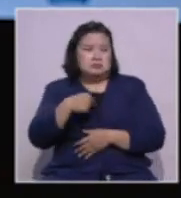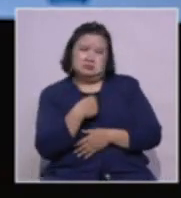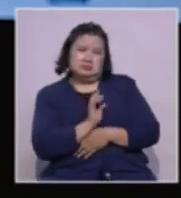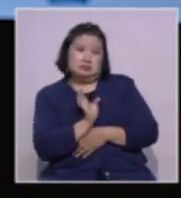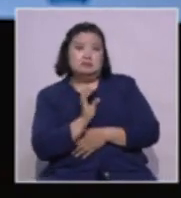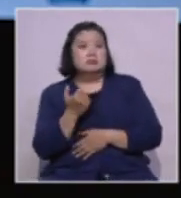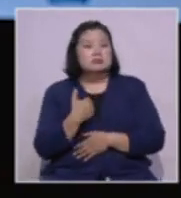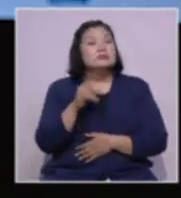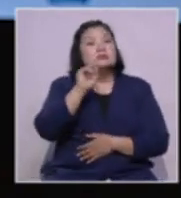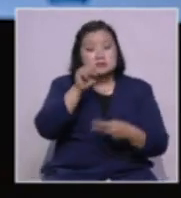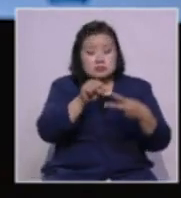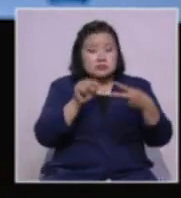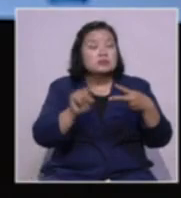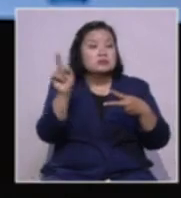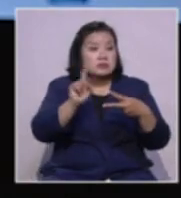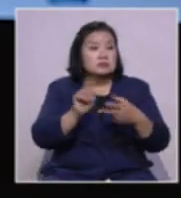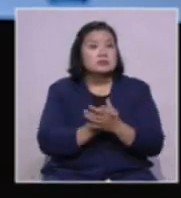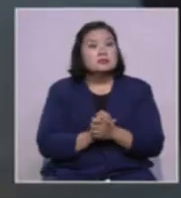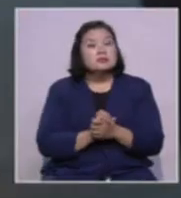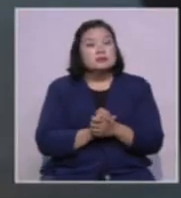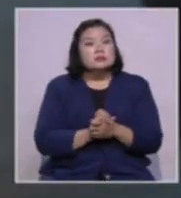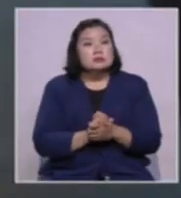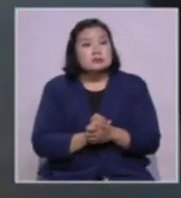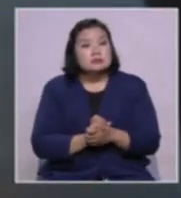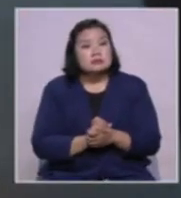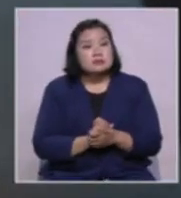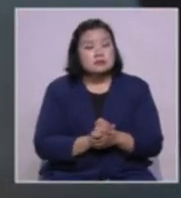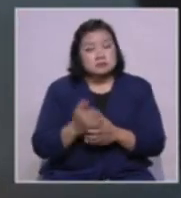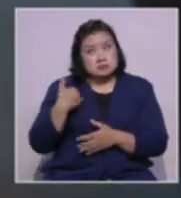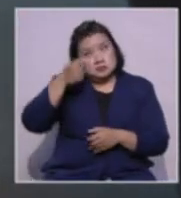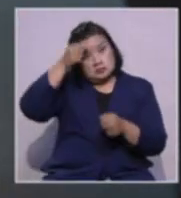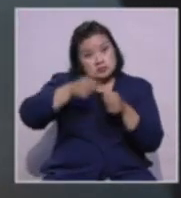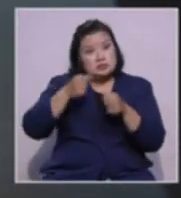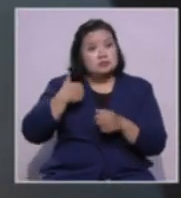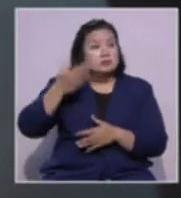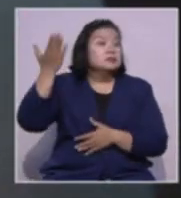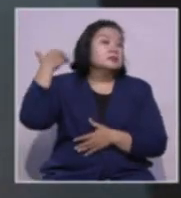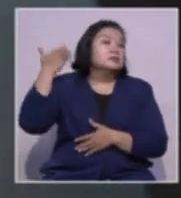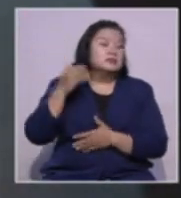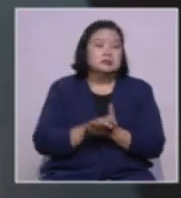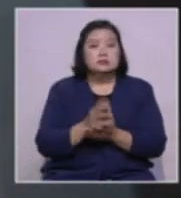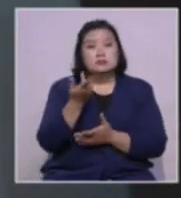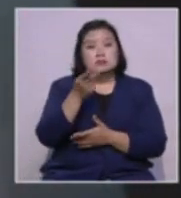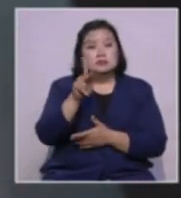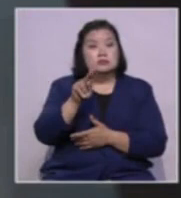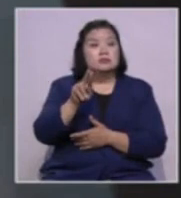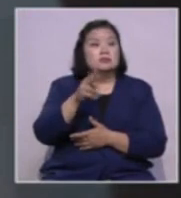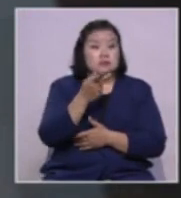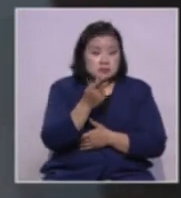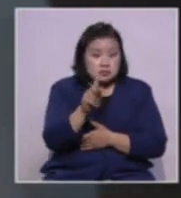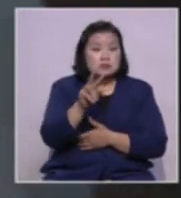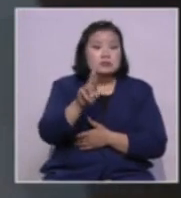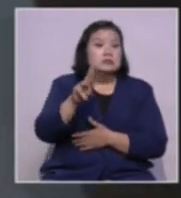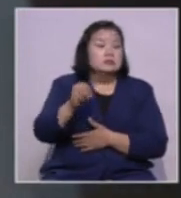เก่าๆซึ่งมันก็ไม่แฟร์กับเขาเหมือนกัน ซึ่งจะบอกว่าโอ้คนอาจจะเฉยๆนี่ผมยังจำได้ว่าตอนที่ประกาศครม.ออกมามันก็มีหุ้นขึ้น